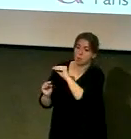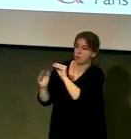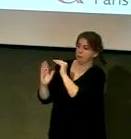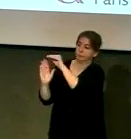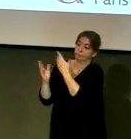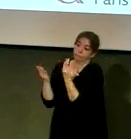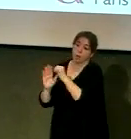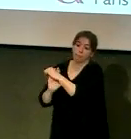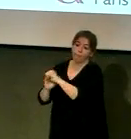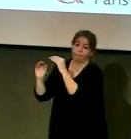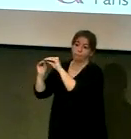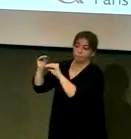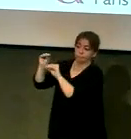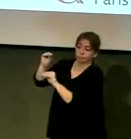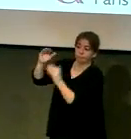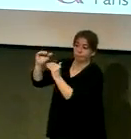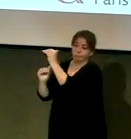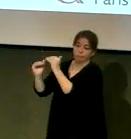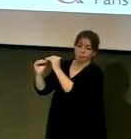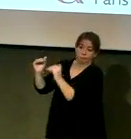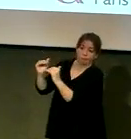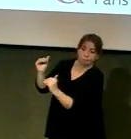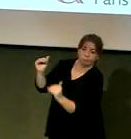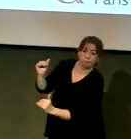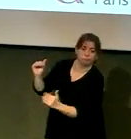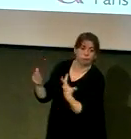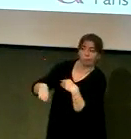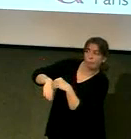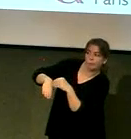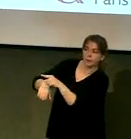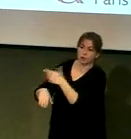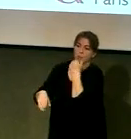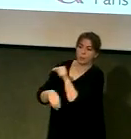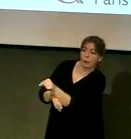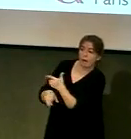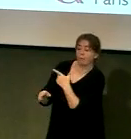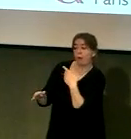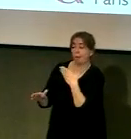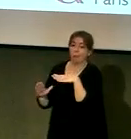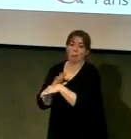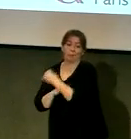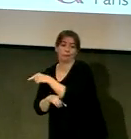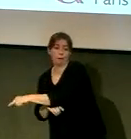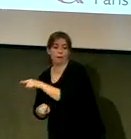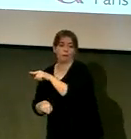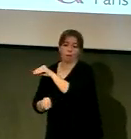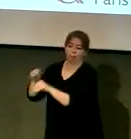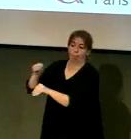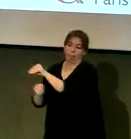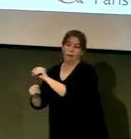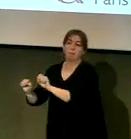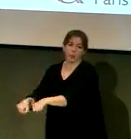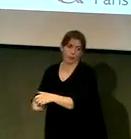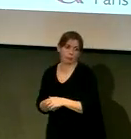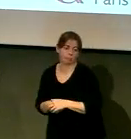hiérarchiser les substances. D'autant plus que on n'a pas beaucoup d'études pour l'instant, mais